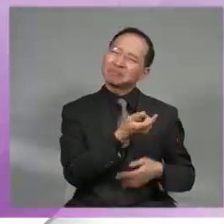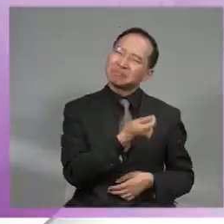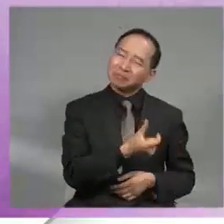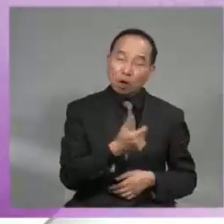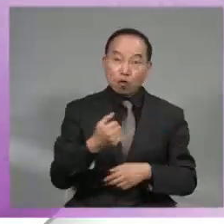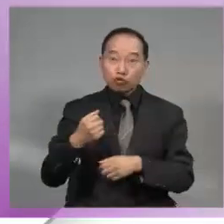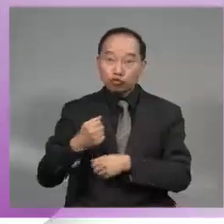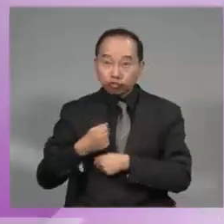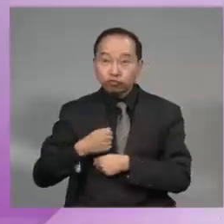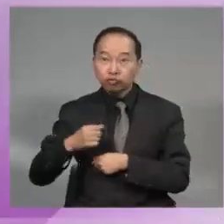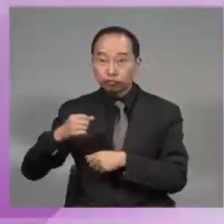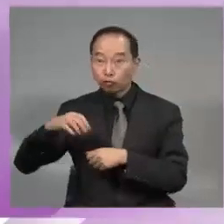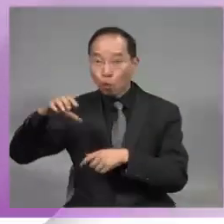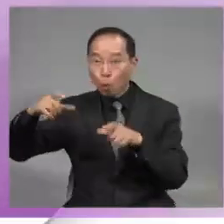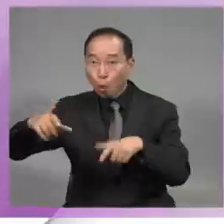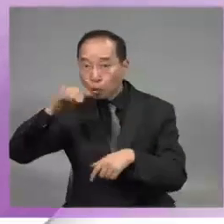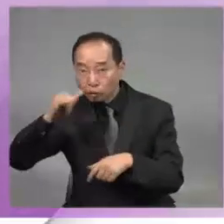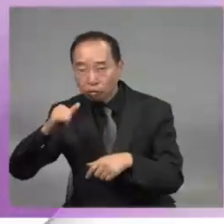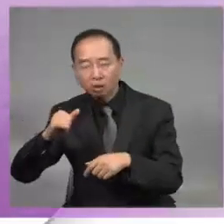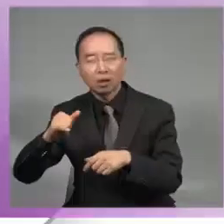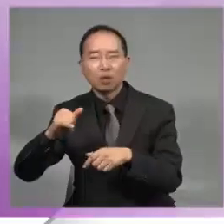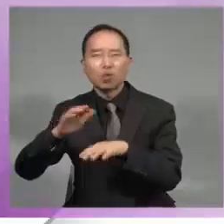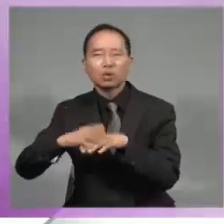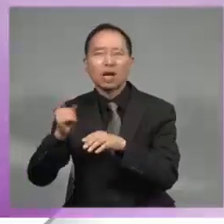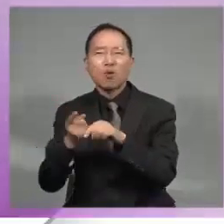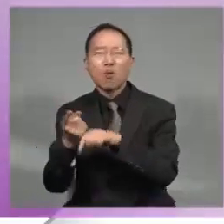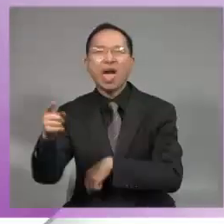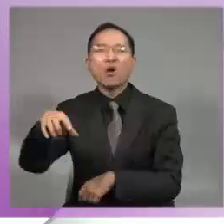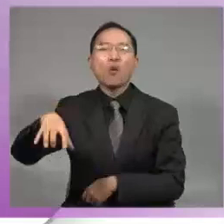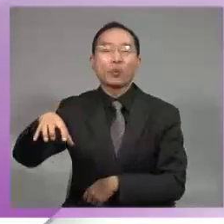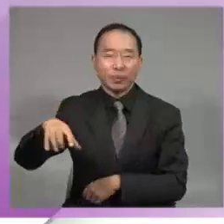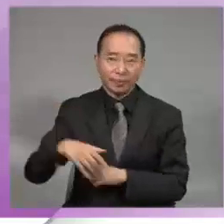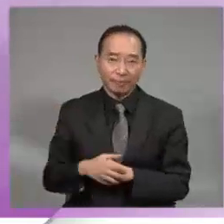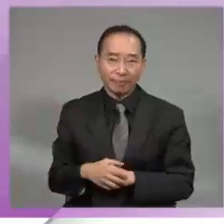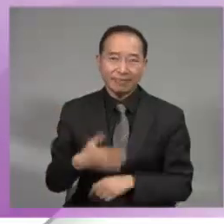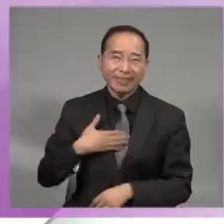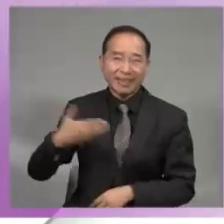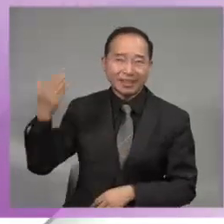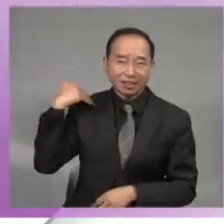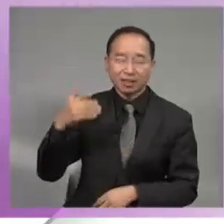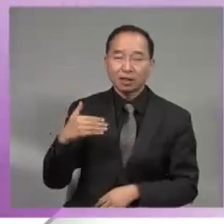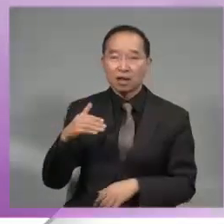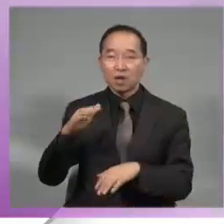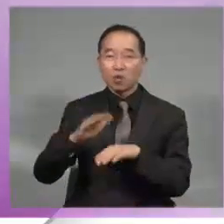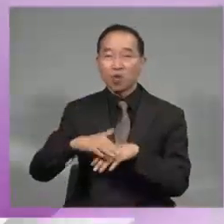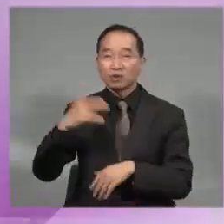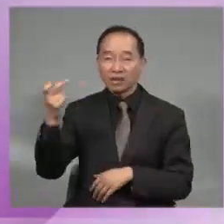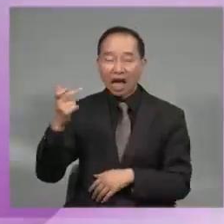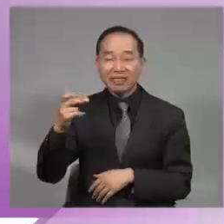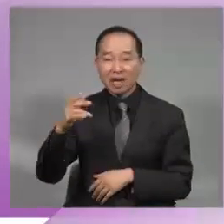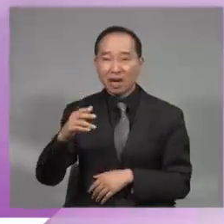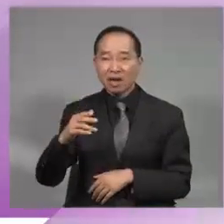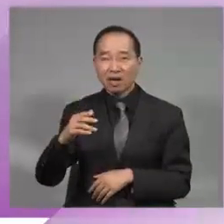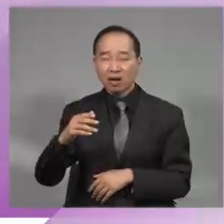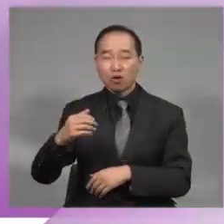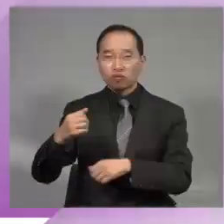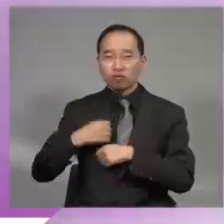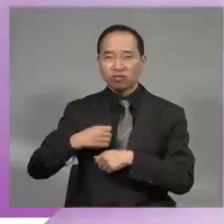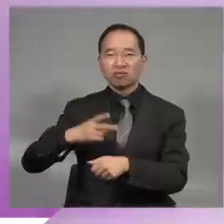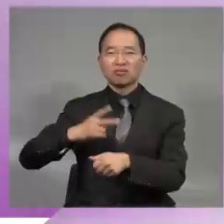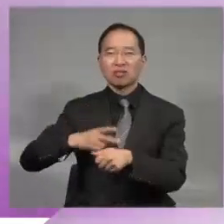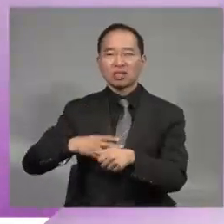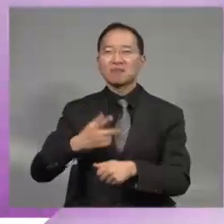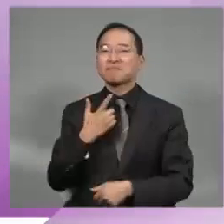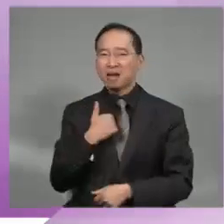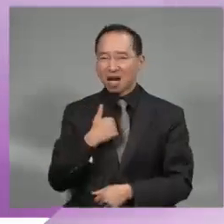하고 계신 것 같습니다. 아무래도 이제 논산 연무읍이었어요. 네. 제가 이제 논산 훈련소 조교 출신인데 예, 거기에 이제 아무래도 훈련소가